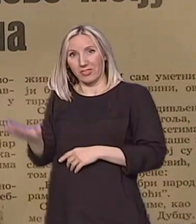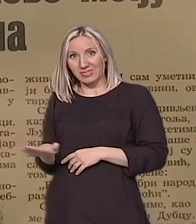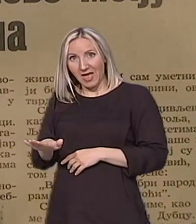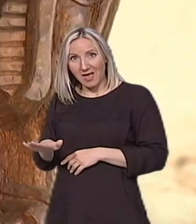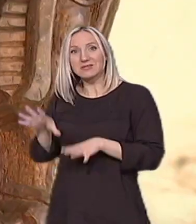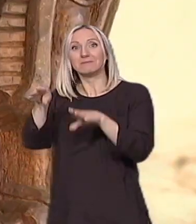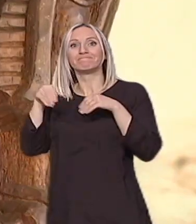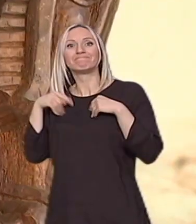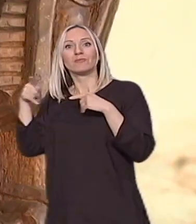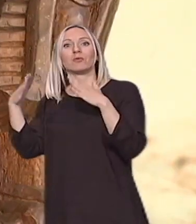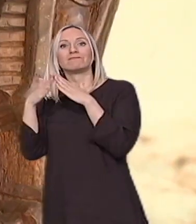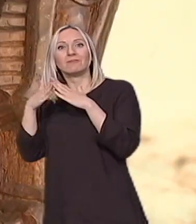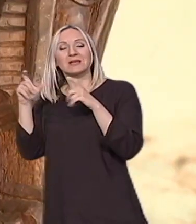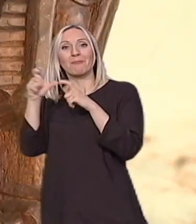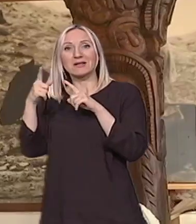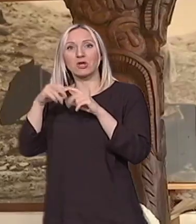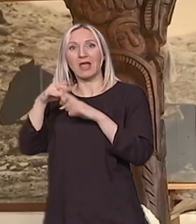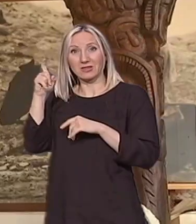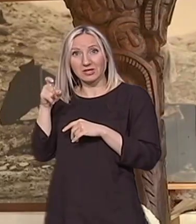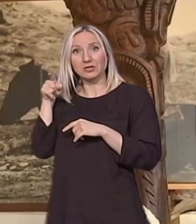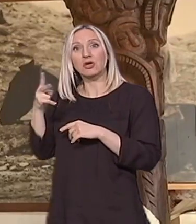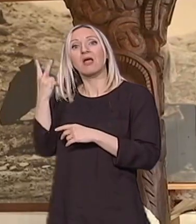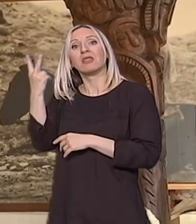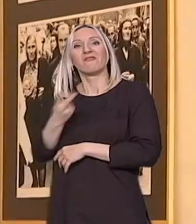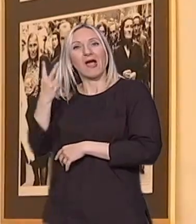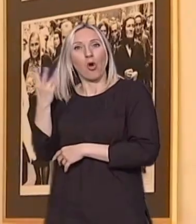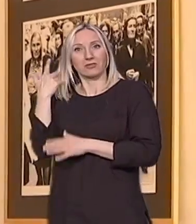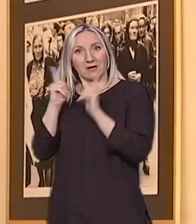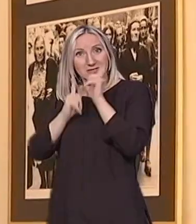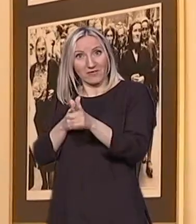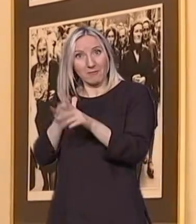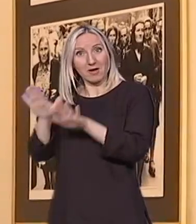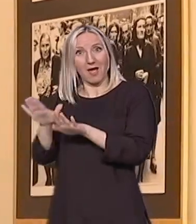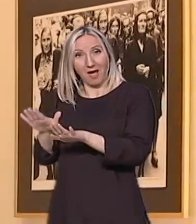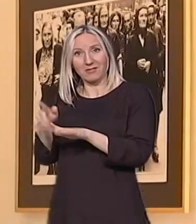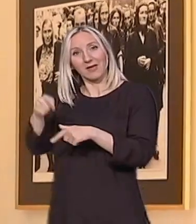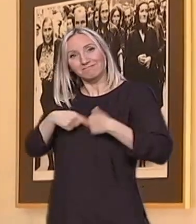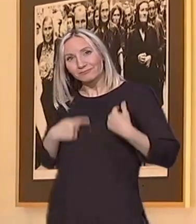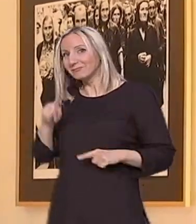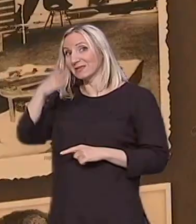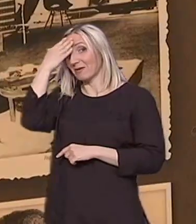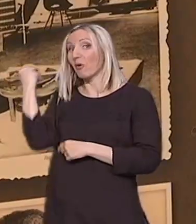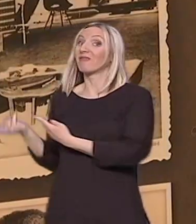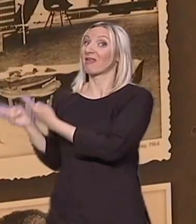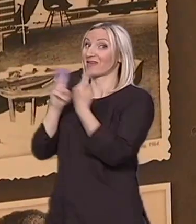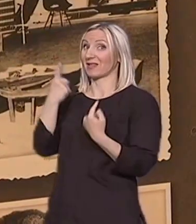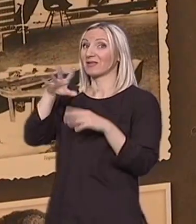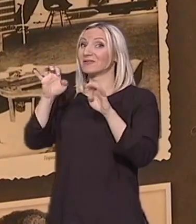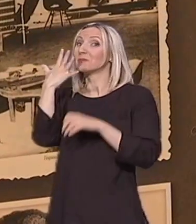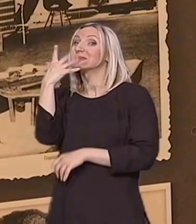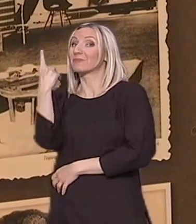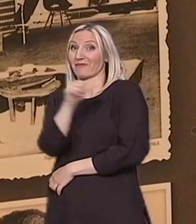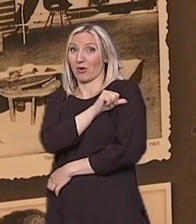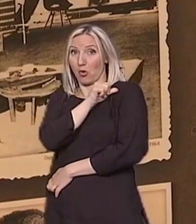je utočište u domaćinstvu Spasoja Tadića, gde je provela dve ratne godine. Dobročinstvo nije zaboravila, vratila se